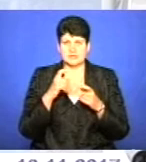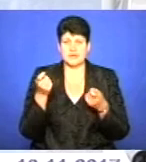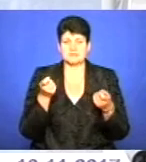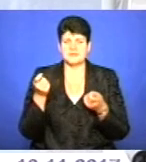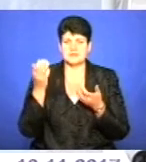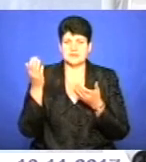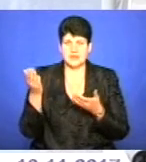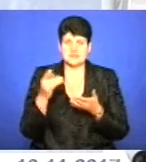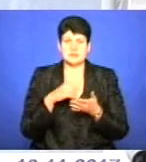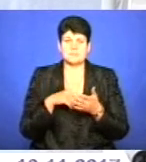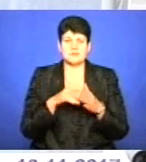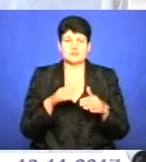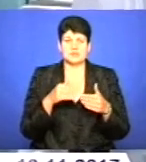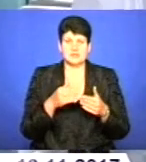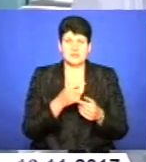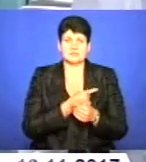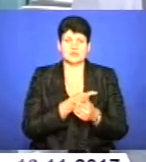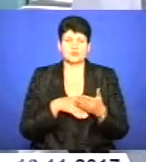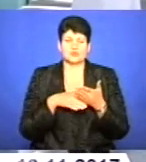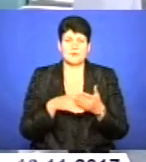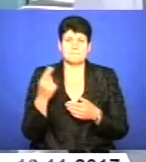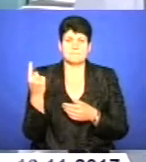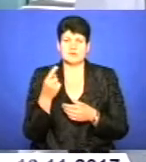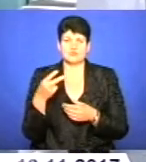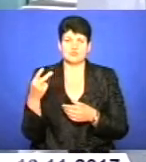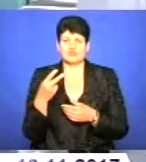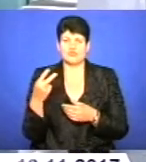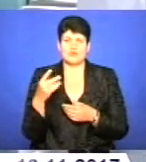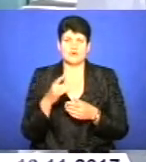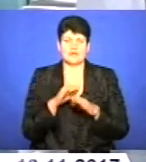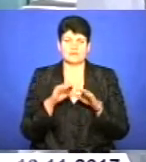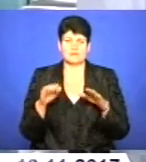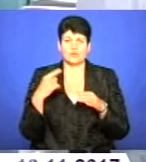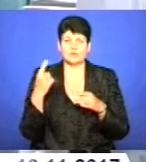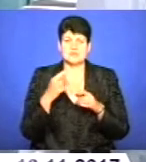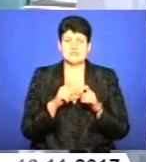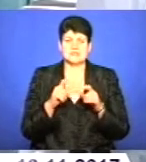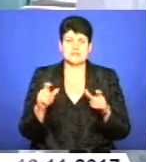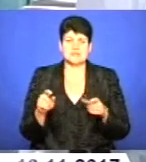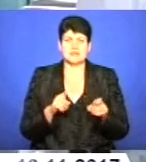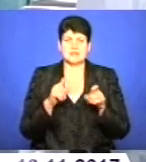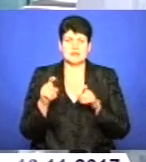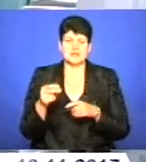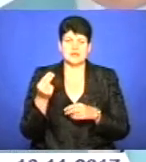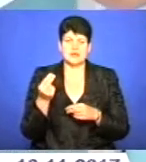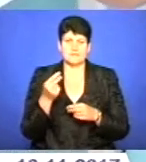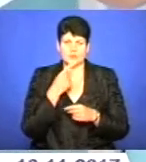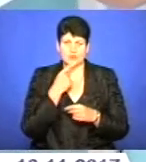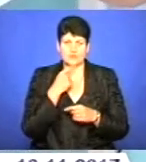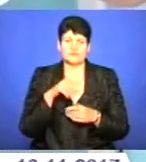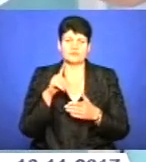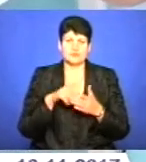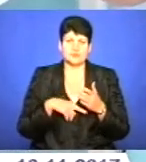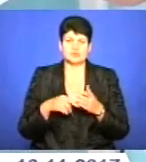держадміністрації. Місто ж надає медичну допомогу лише 1-го та 2-го рівня. В обласній станції переливання крові все ж сподіваються, що